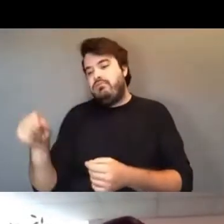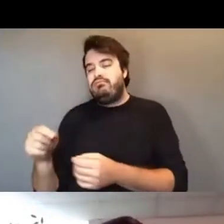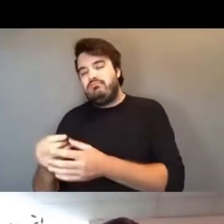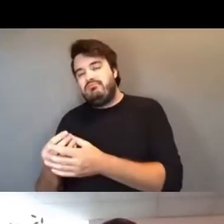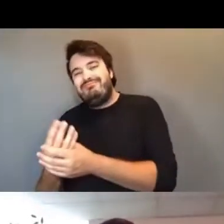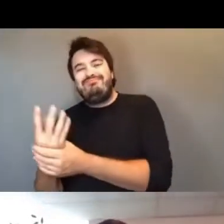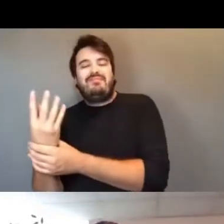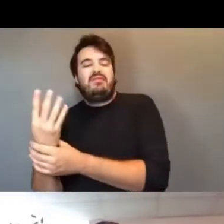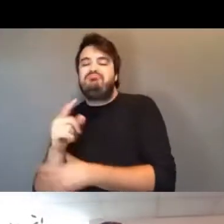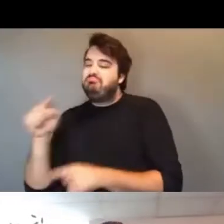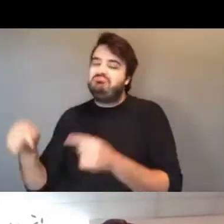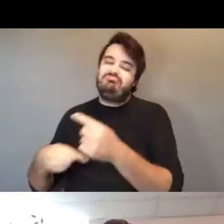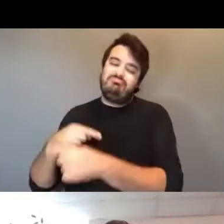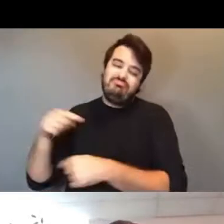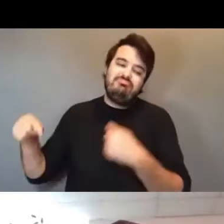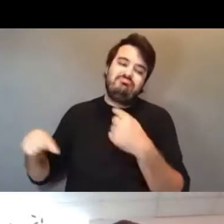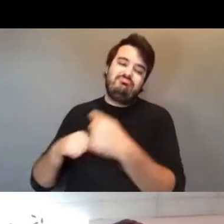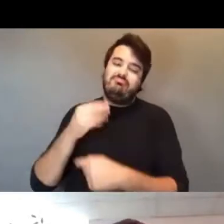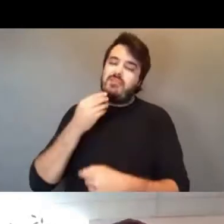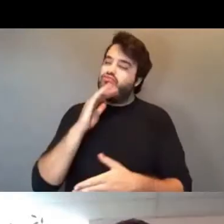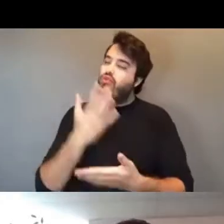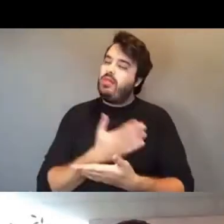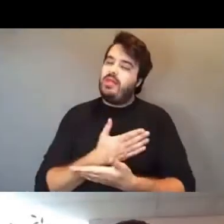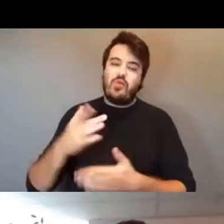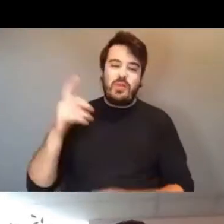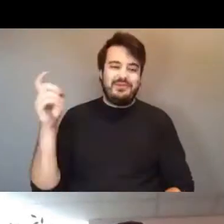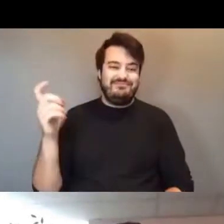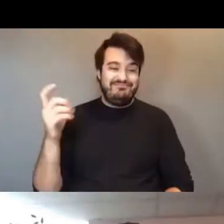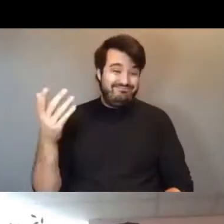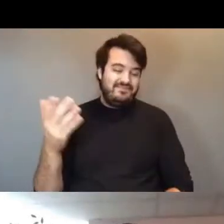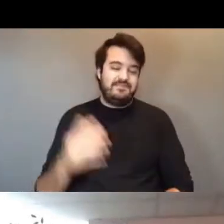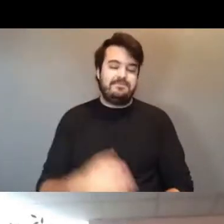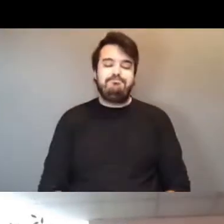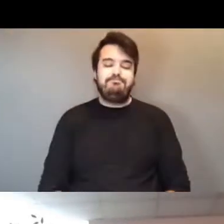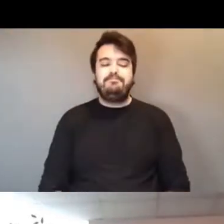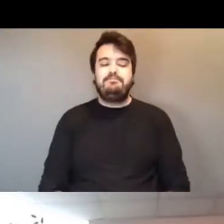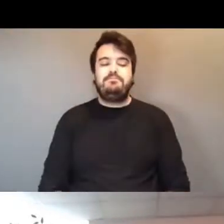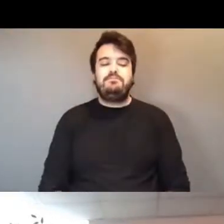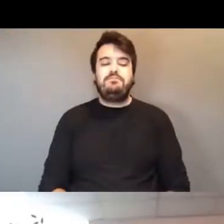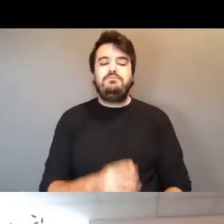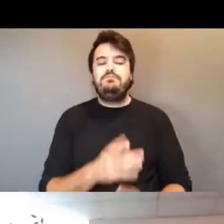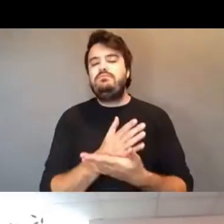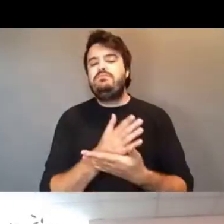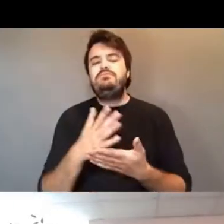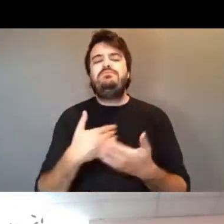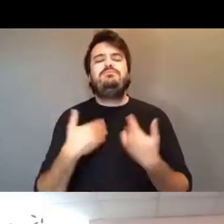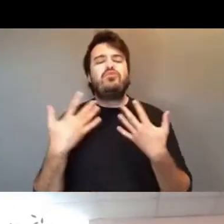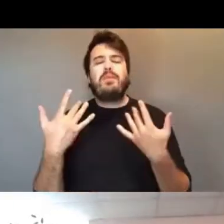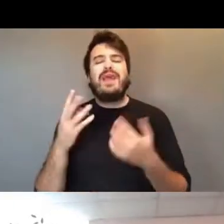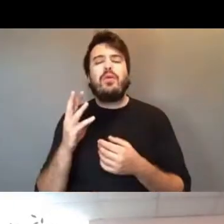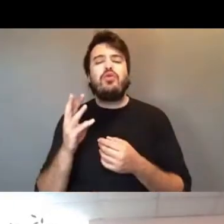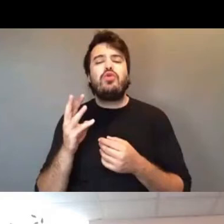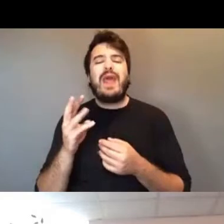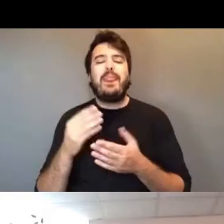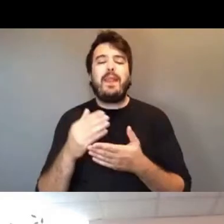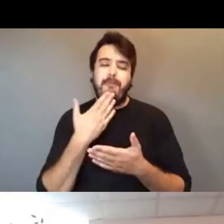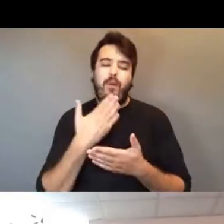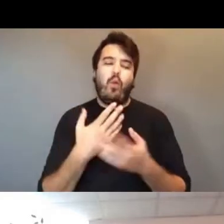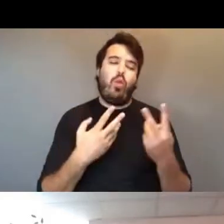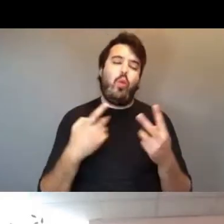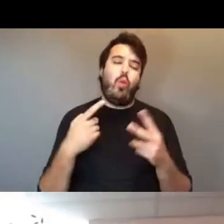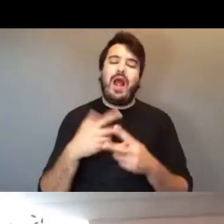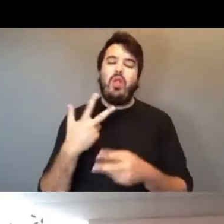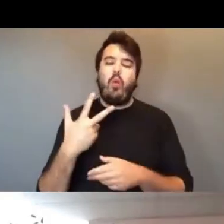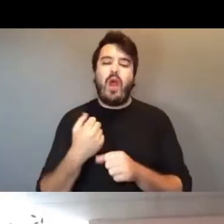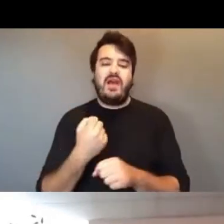coriandre souvent et ainsi en manger toute la saison. Puis, la durée de vie des semences est de 2 à 3 ans. Donc, si